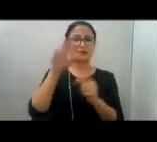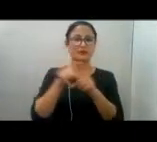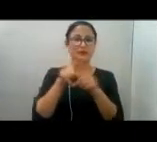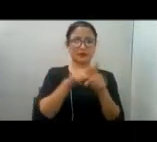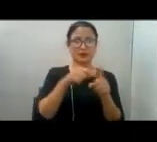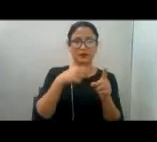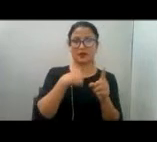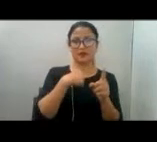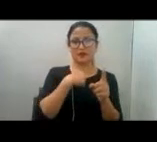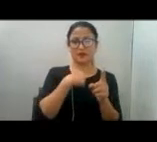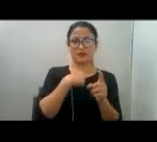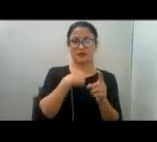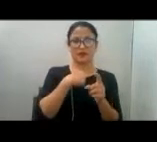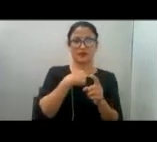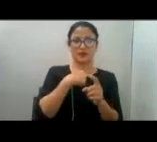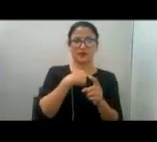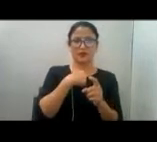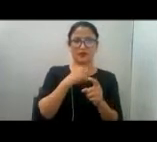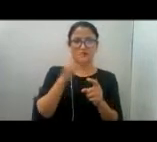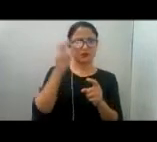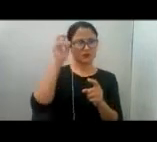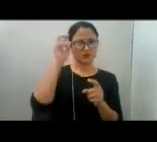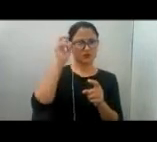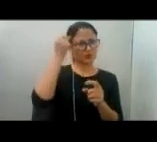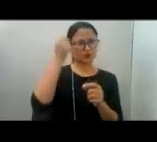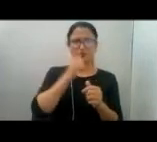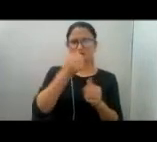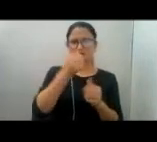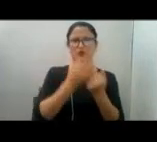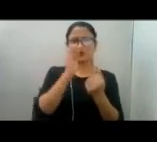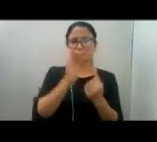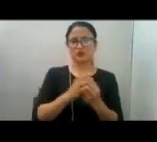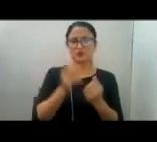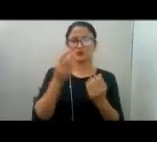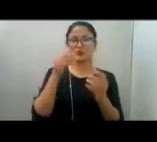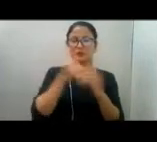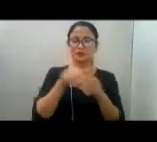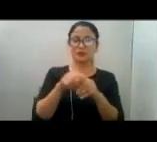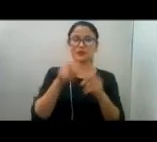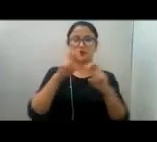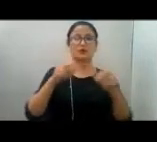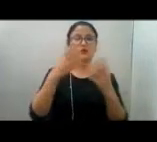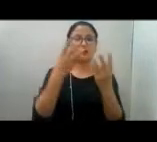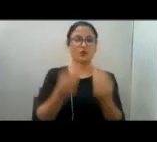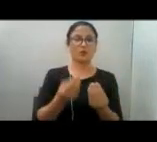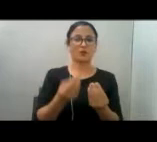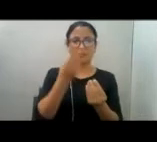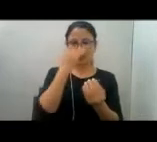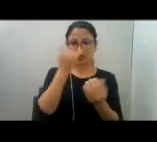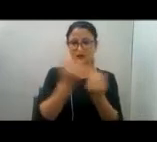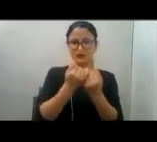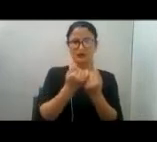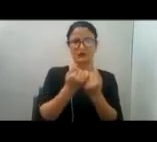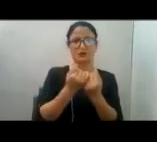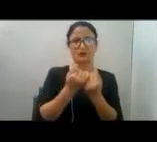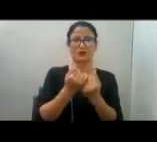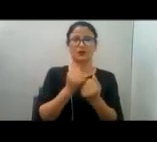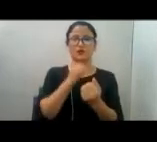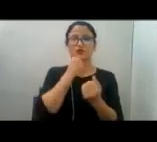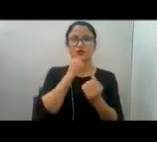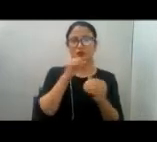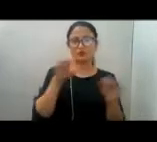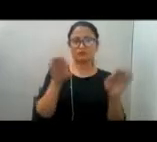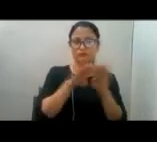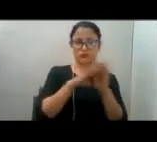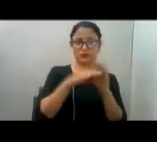हामीले सहज पहुँच नहुन सक्ने डाटामा पनि त्यसको तथ्याङ्क अलिक कम भएको भएर हामीले यो कमन एज ग्रुपको पनि